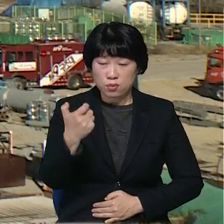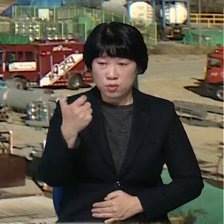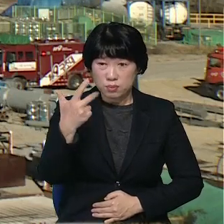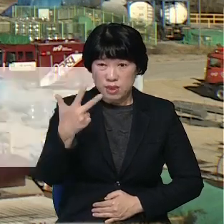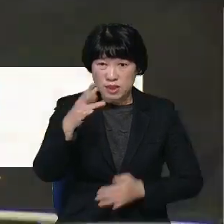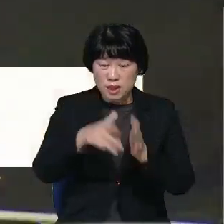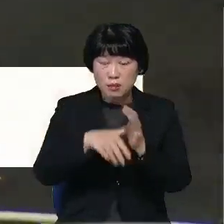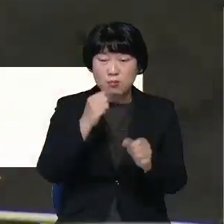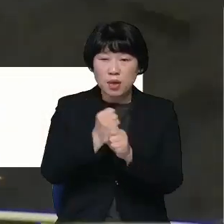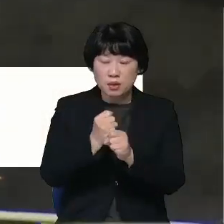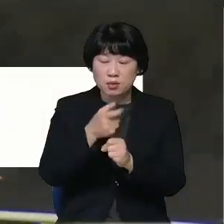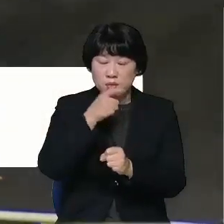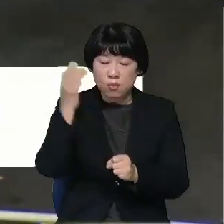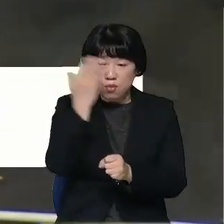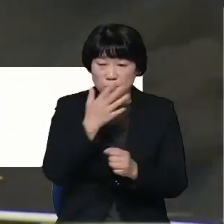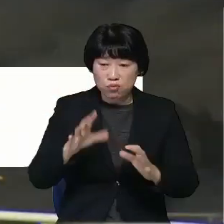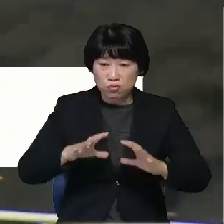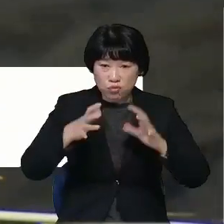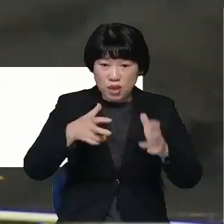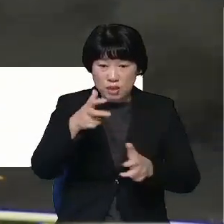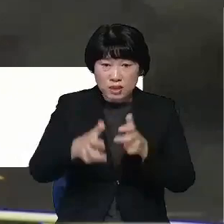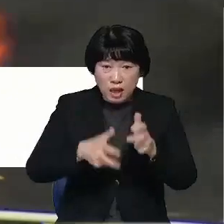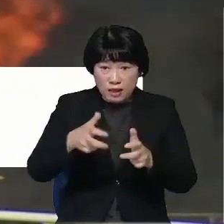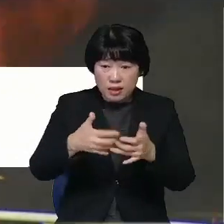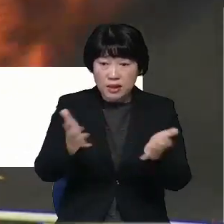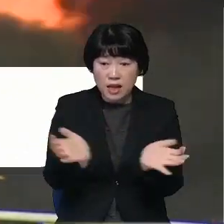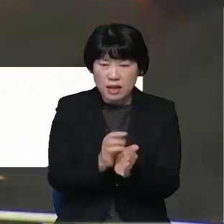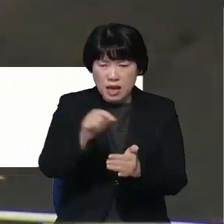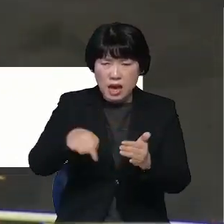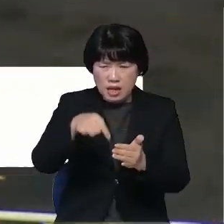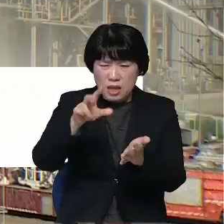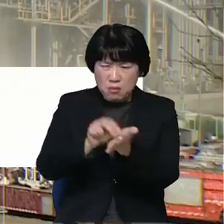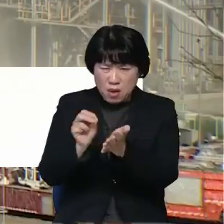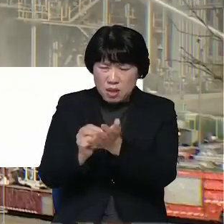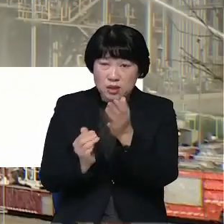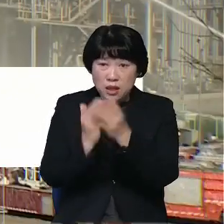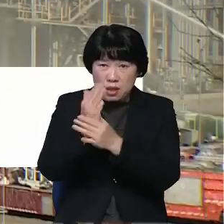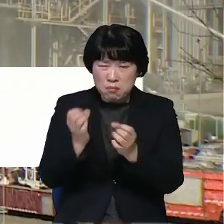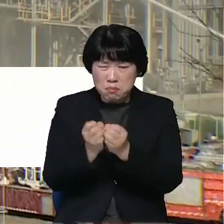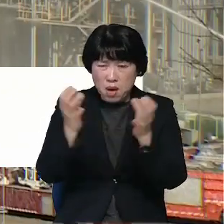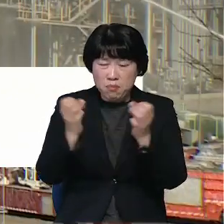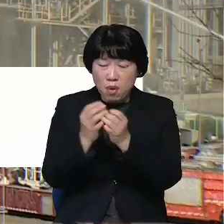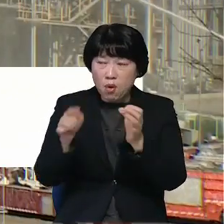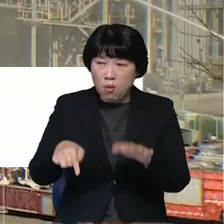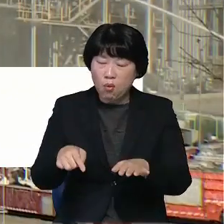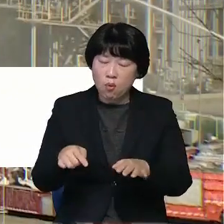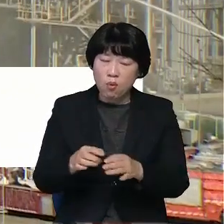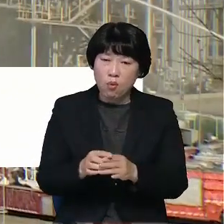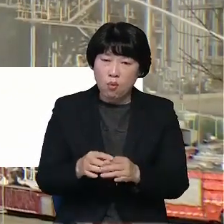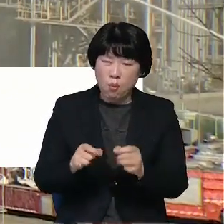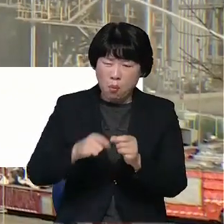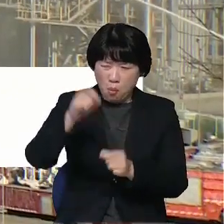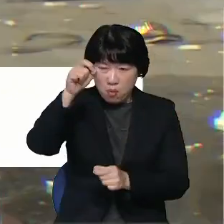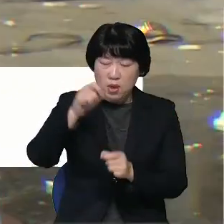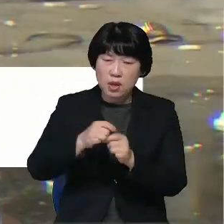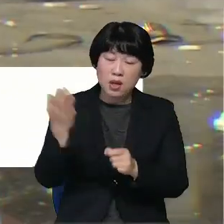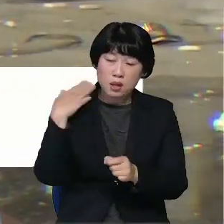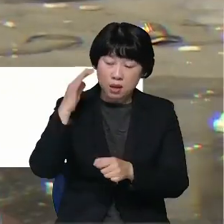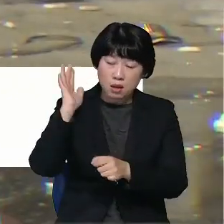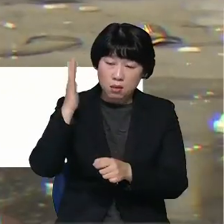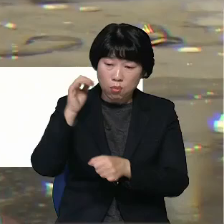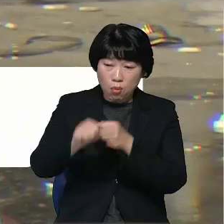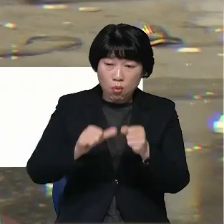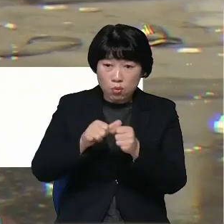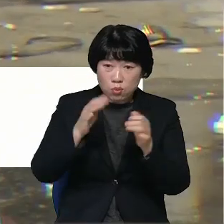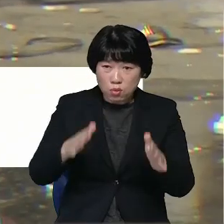1967년 조성된 여수 국가산단의 안전사고는 어제 오늘 일이 아닙니다. 최근 5년간 발생한 사고만 보더라도